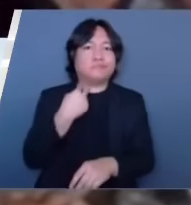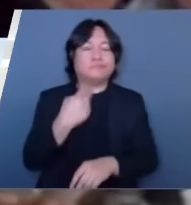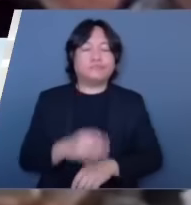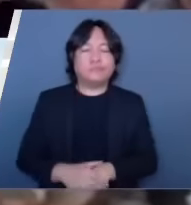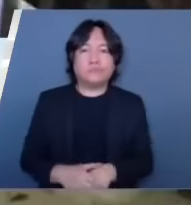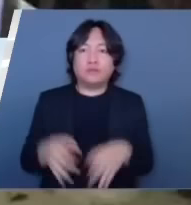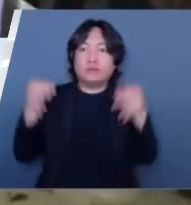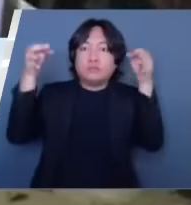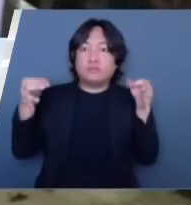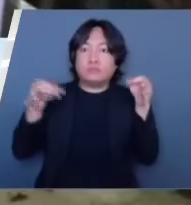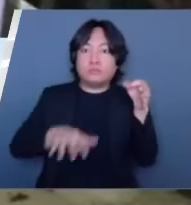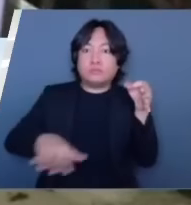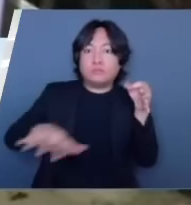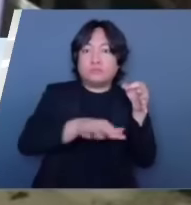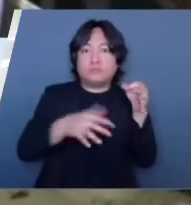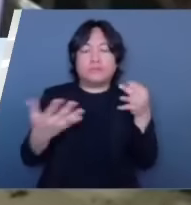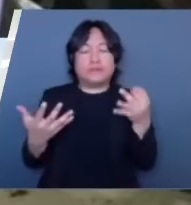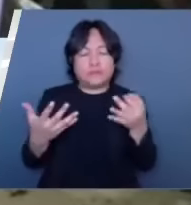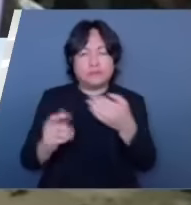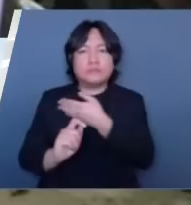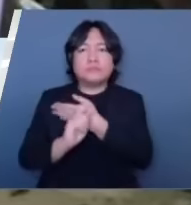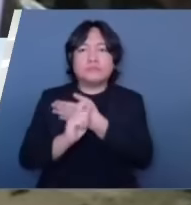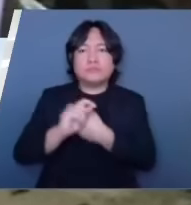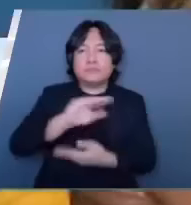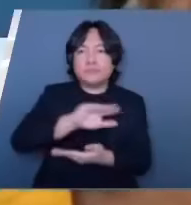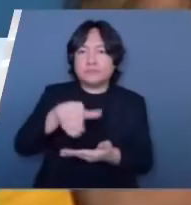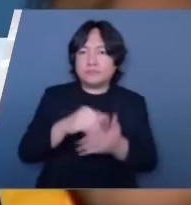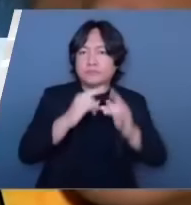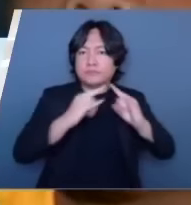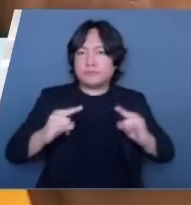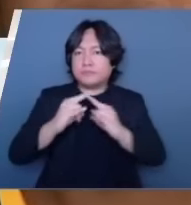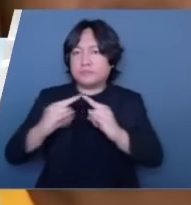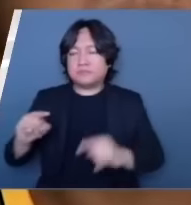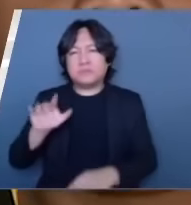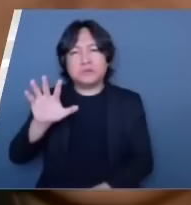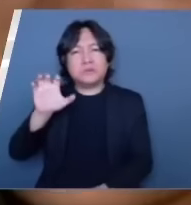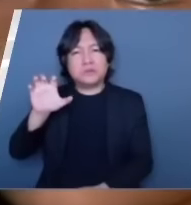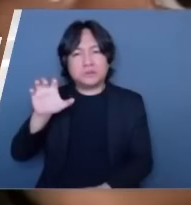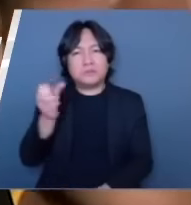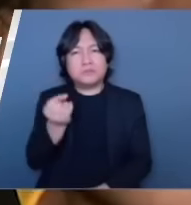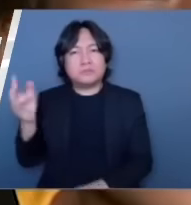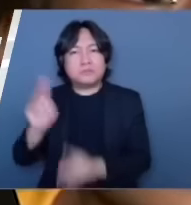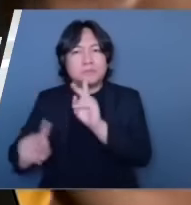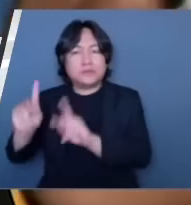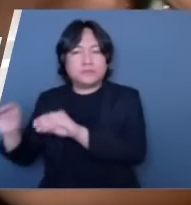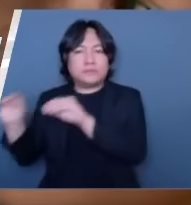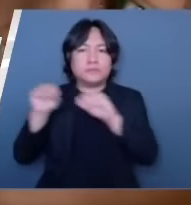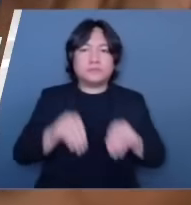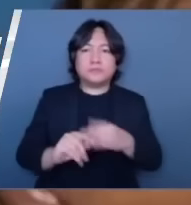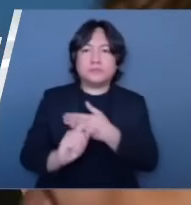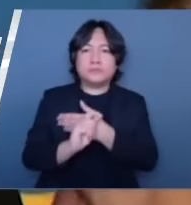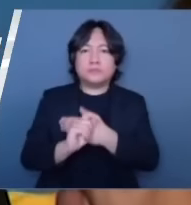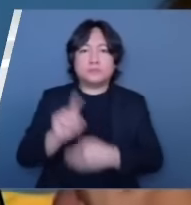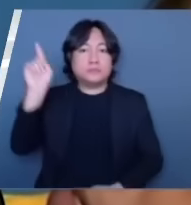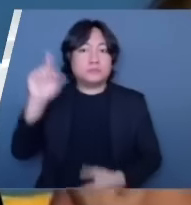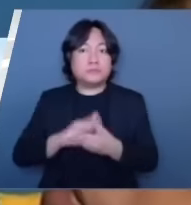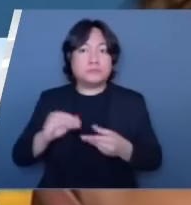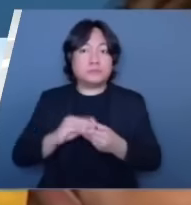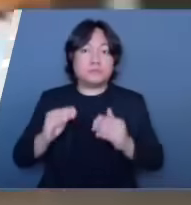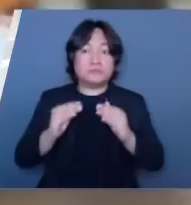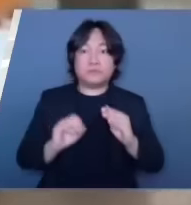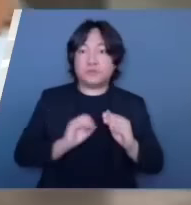mga modular tent para sa mahigit 500 lumikas kaninang tanghali. Yung bahay namin, lumipad yung yero, tapos nadaganan ng kahoy, kaya